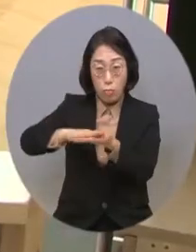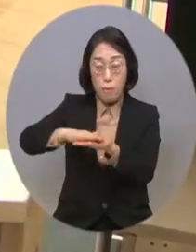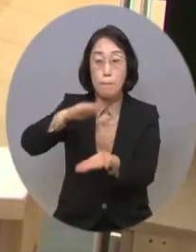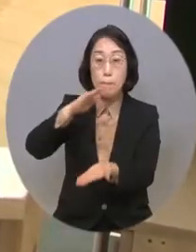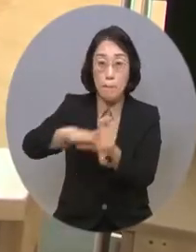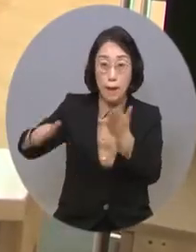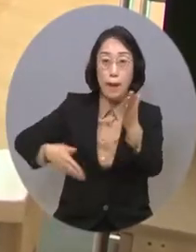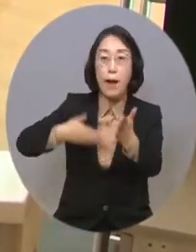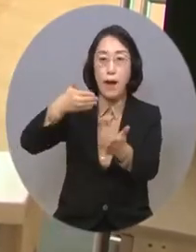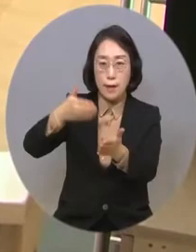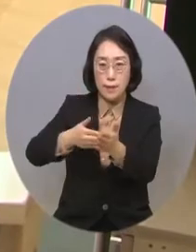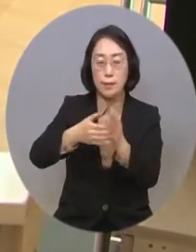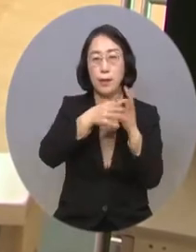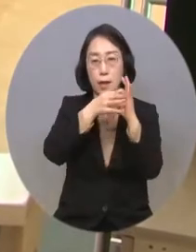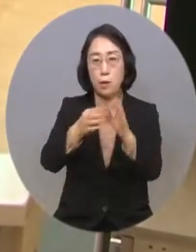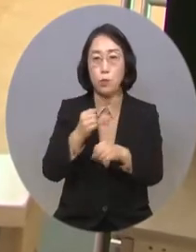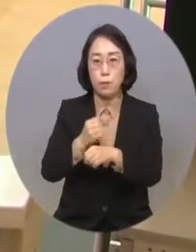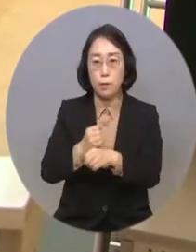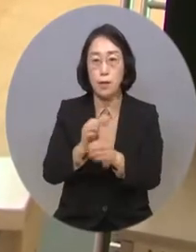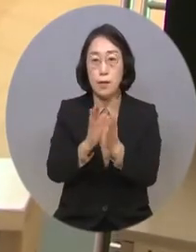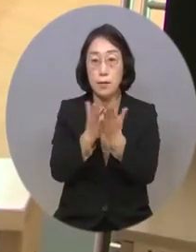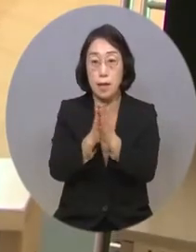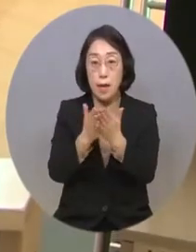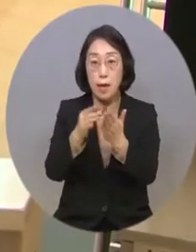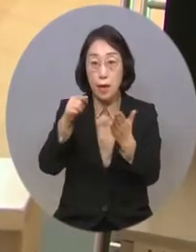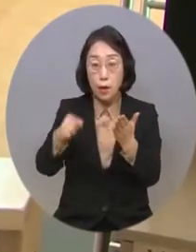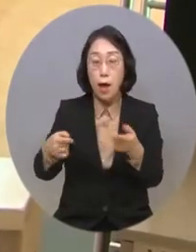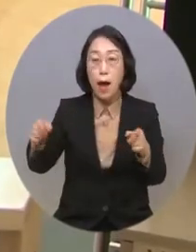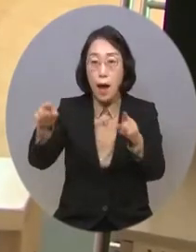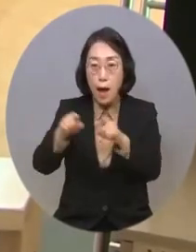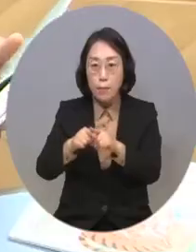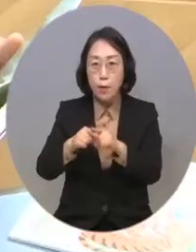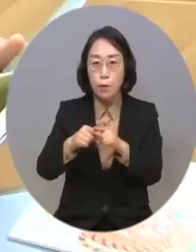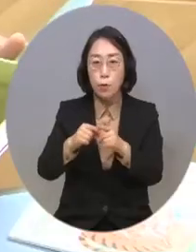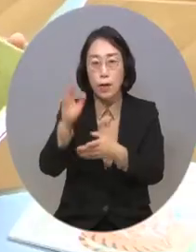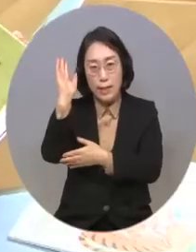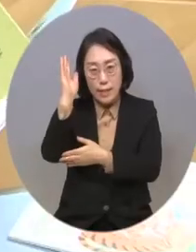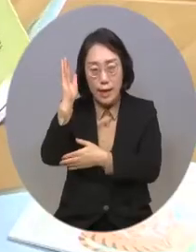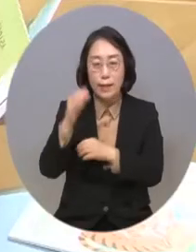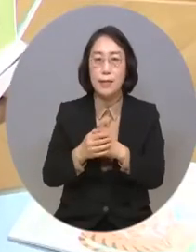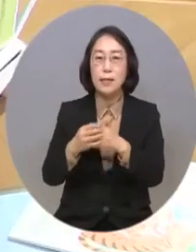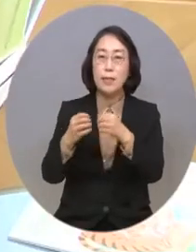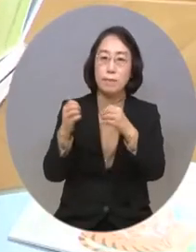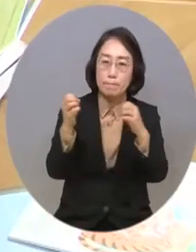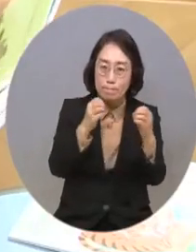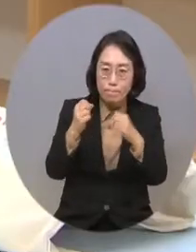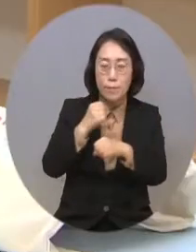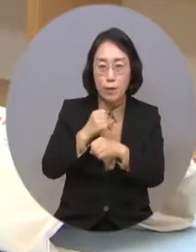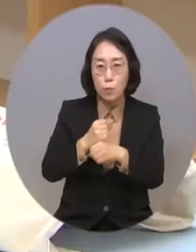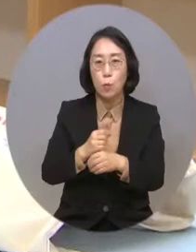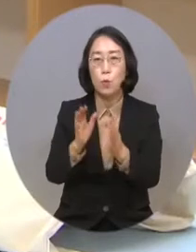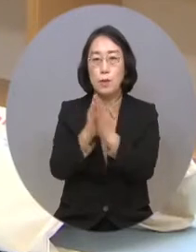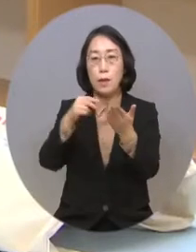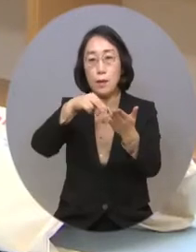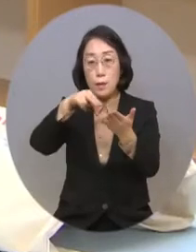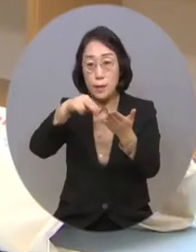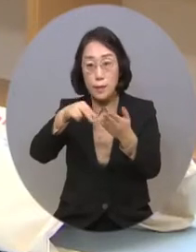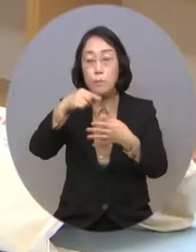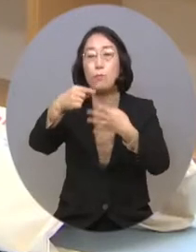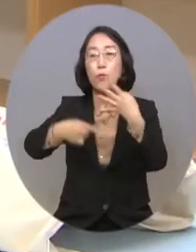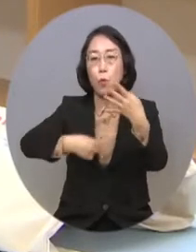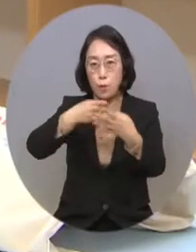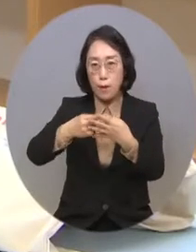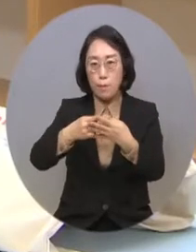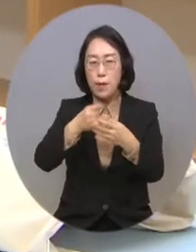진행됩니다. 이외에도 북스타트 책과 함께하는 동화구연 프로그램 및 다양한 독서 프로그램 진행을 통해 아이들이 책과